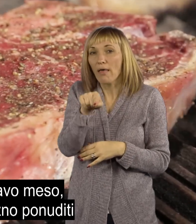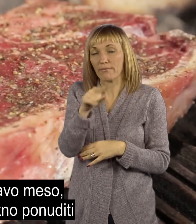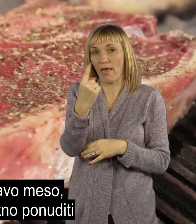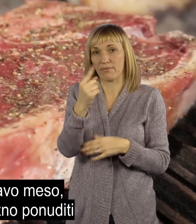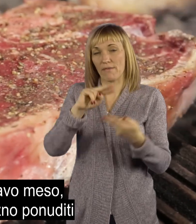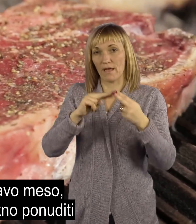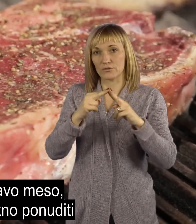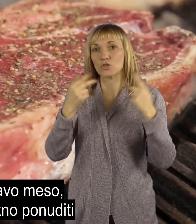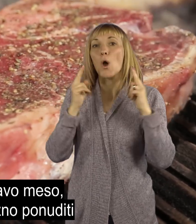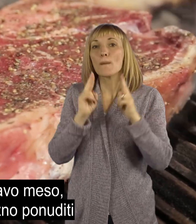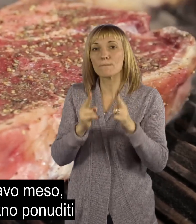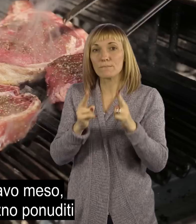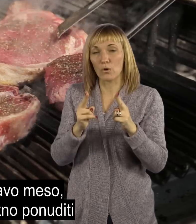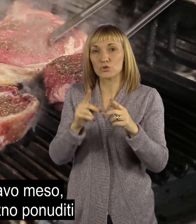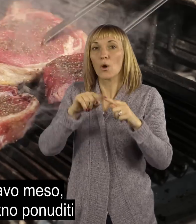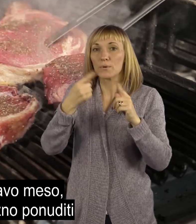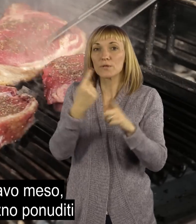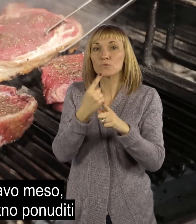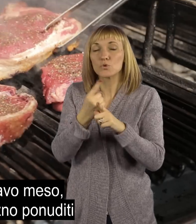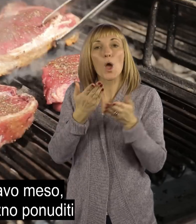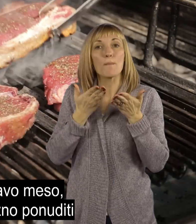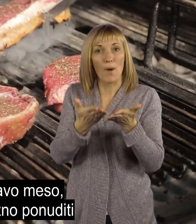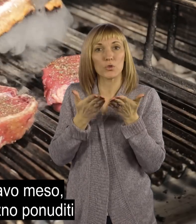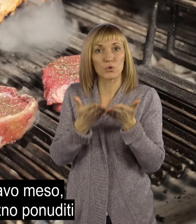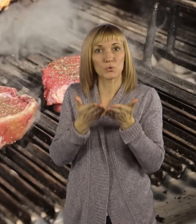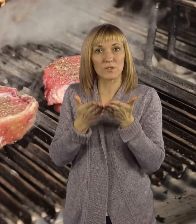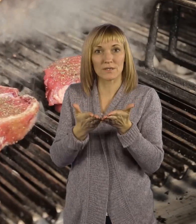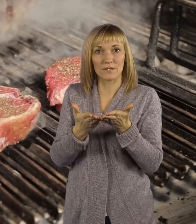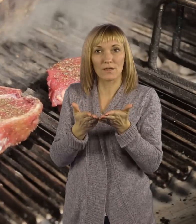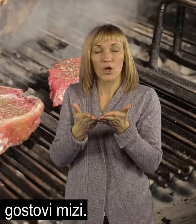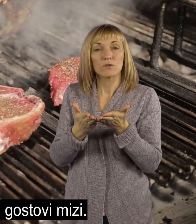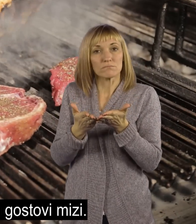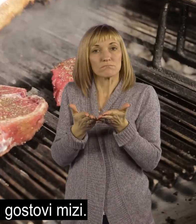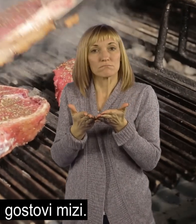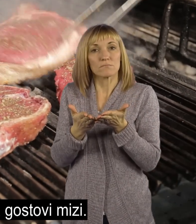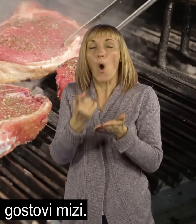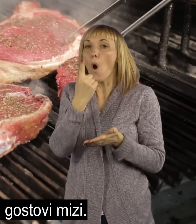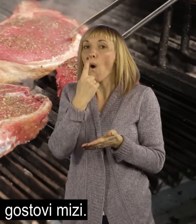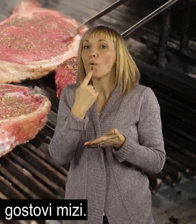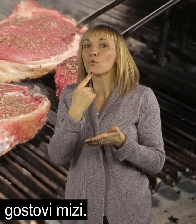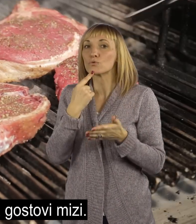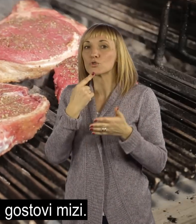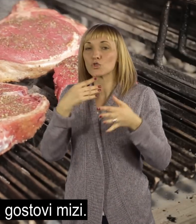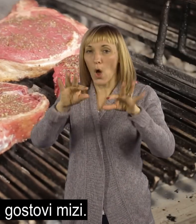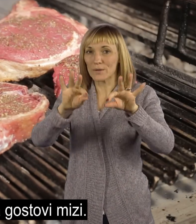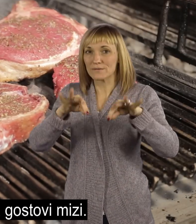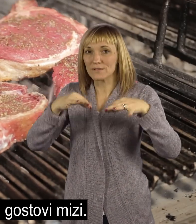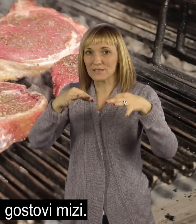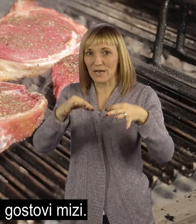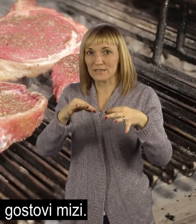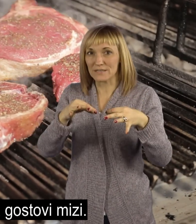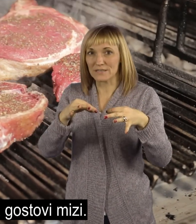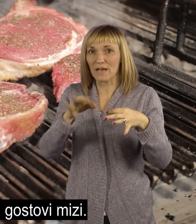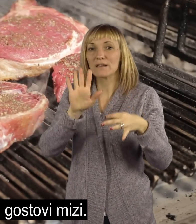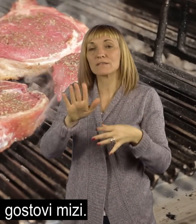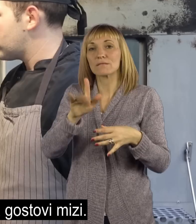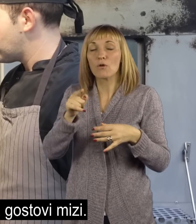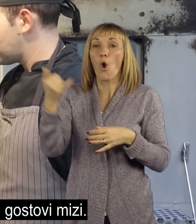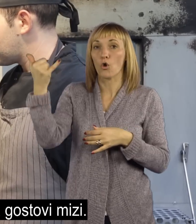kajti edino na ta način je možno tudi potem ponuditi dost okusne